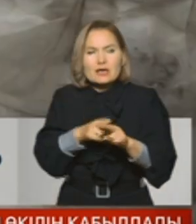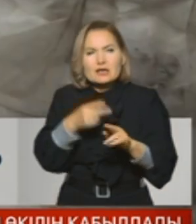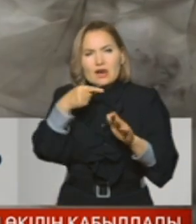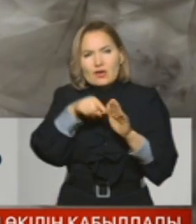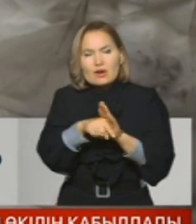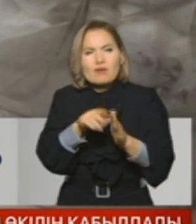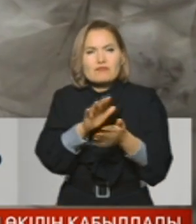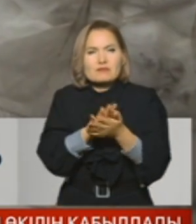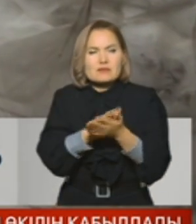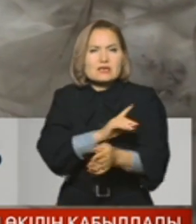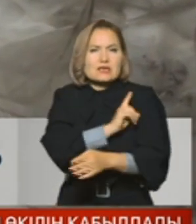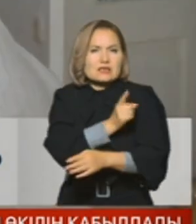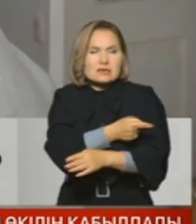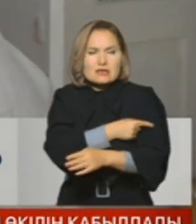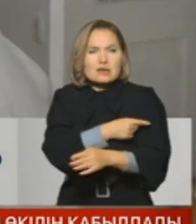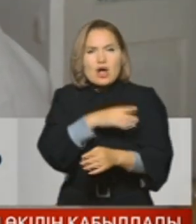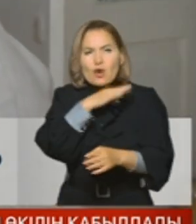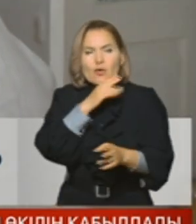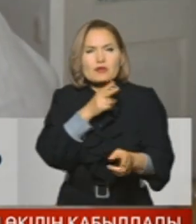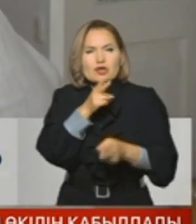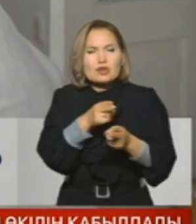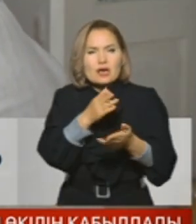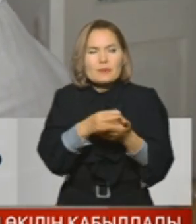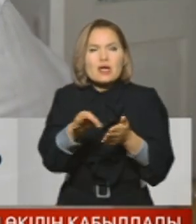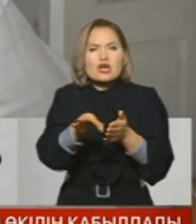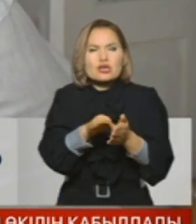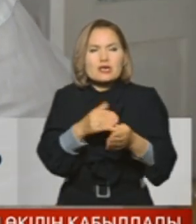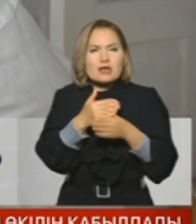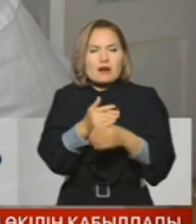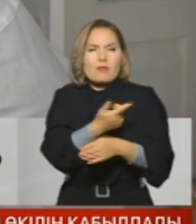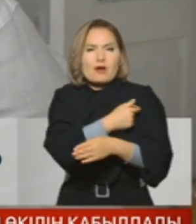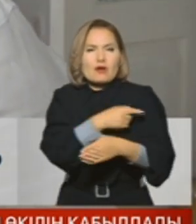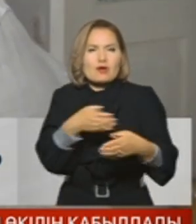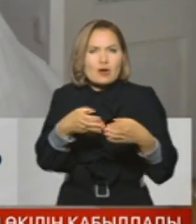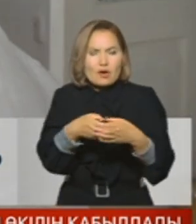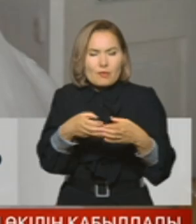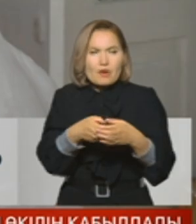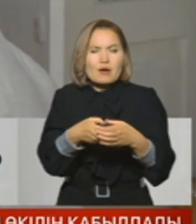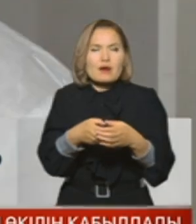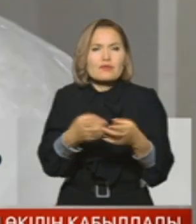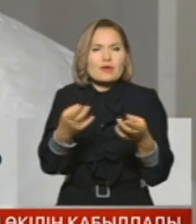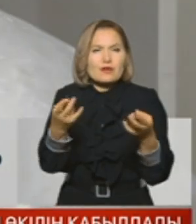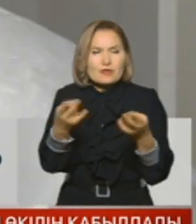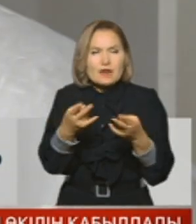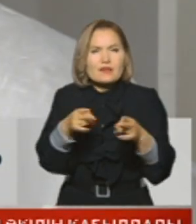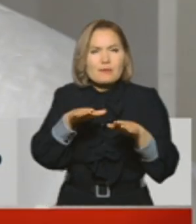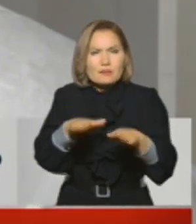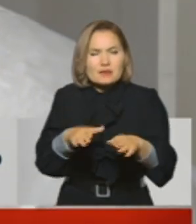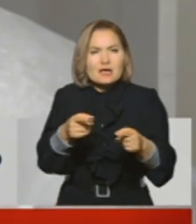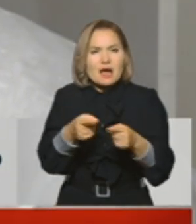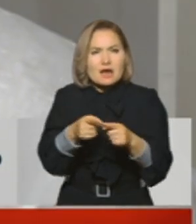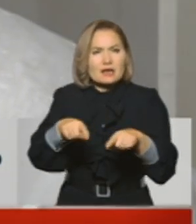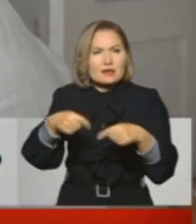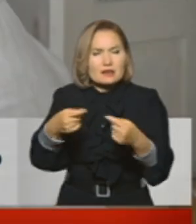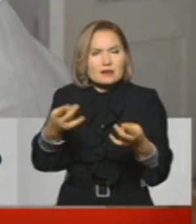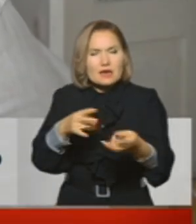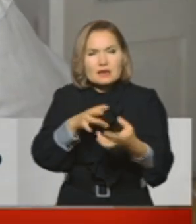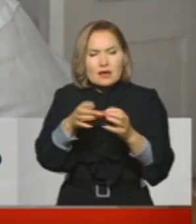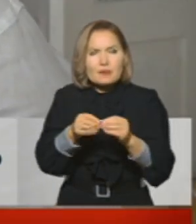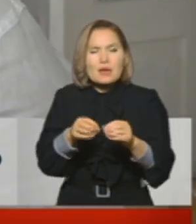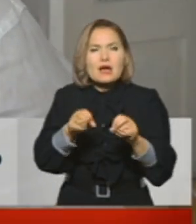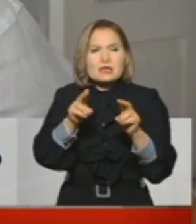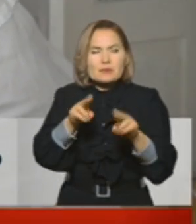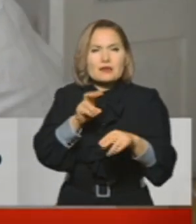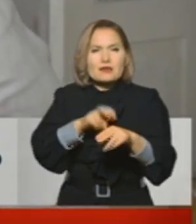бөлім басшысы. Негізі жедел жәрдем станциясы арнайланған болып жасалады. Модульный станция деп аталады. Қызметкерлердің жатын орны болады.